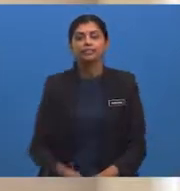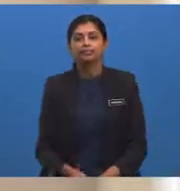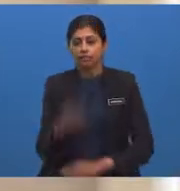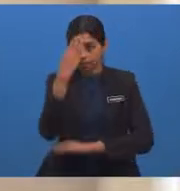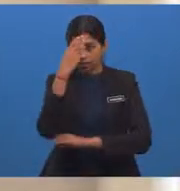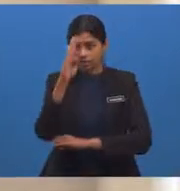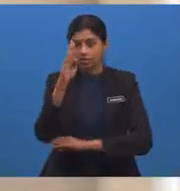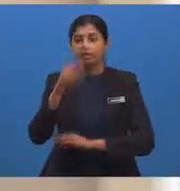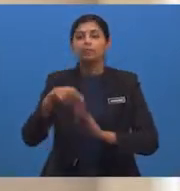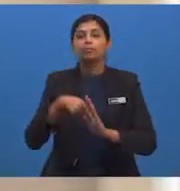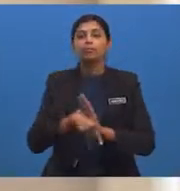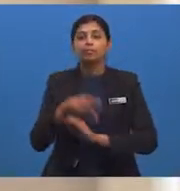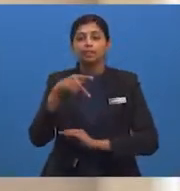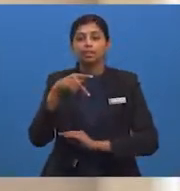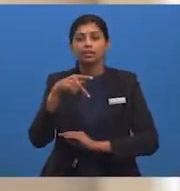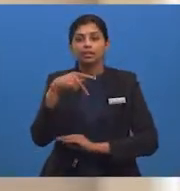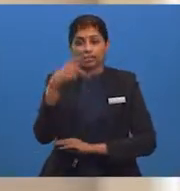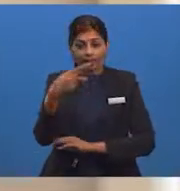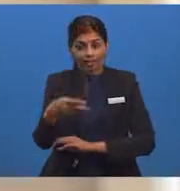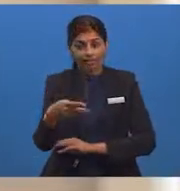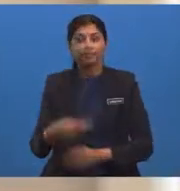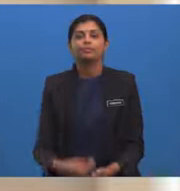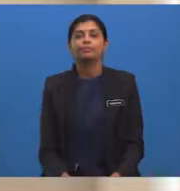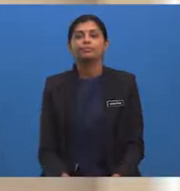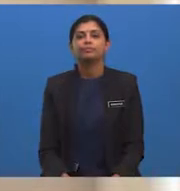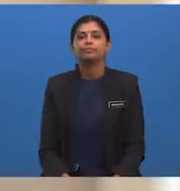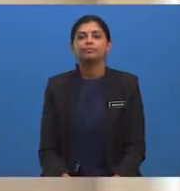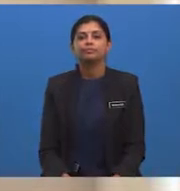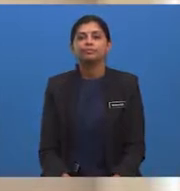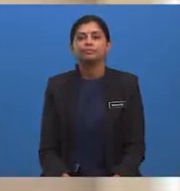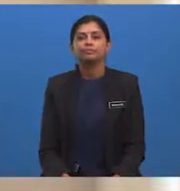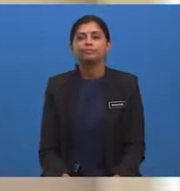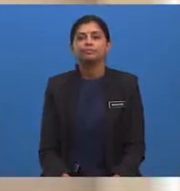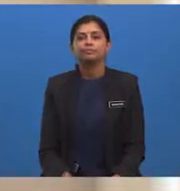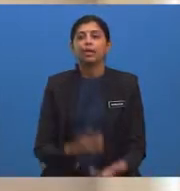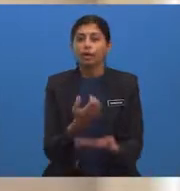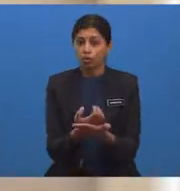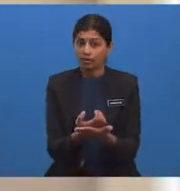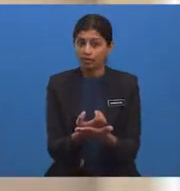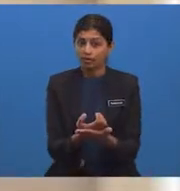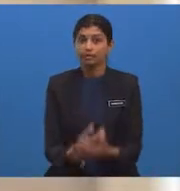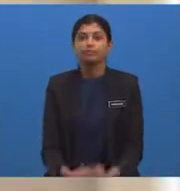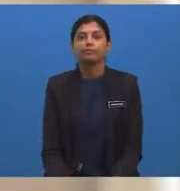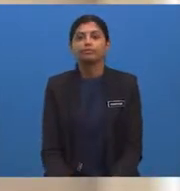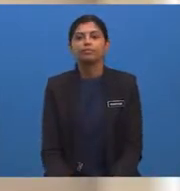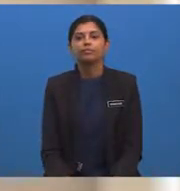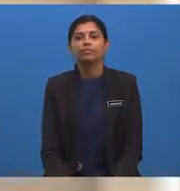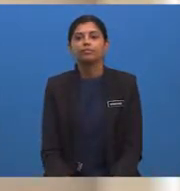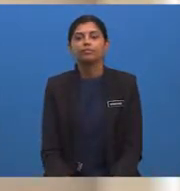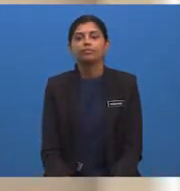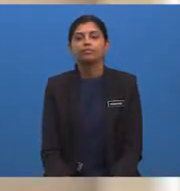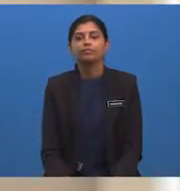kebijaksanaan pemerintah, kegiatan ekonomi,